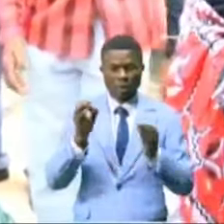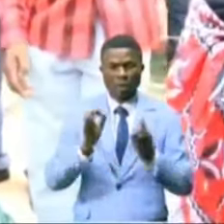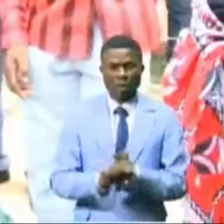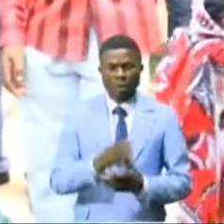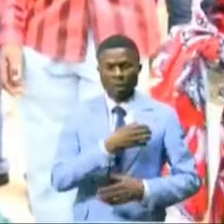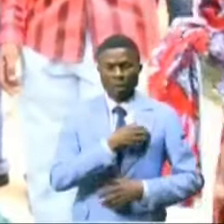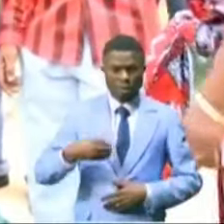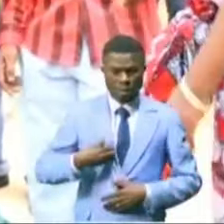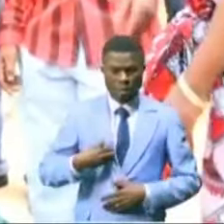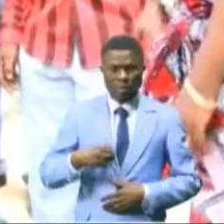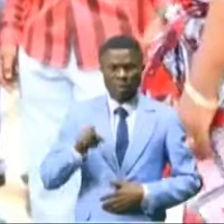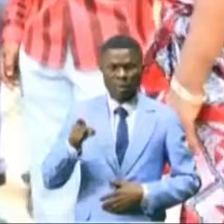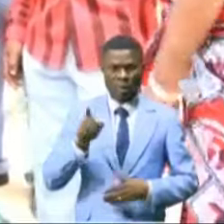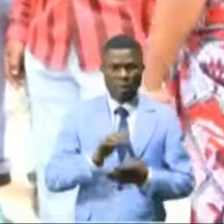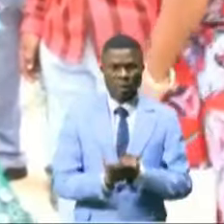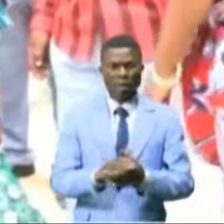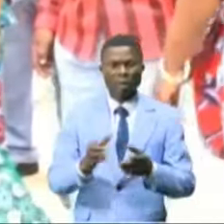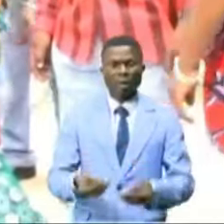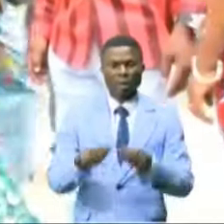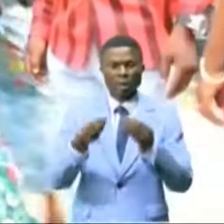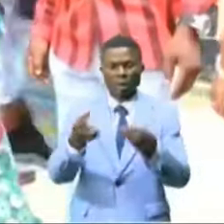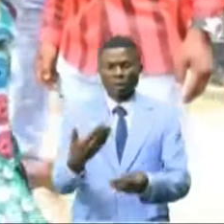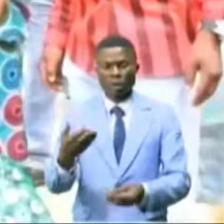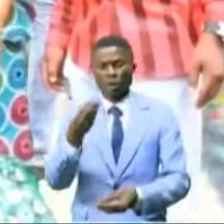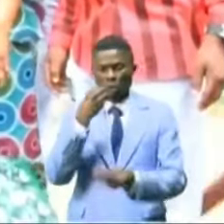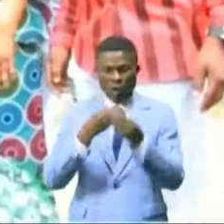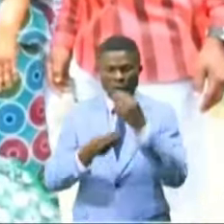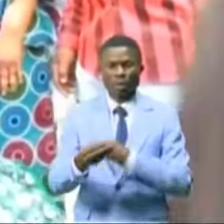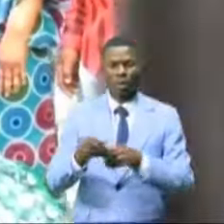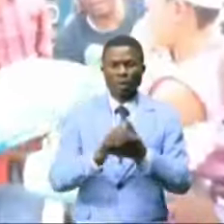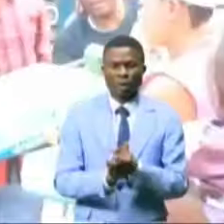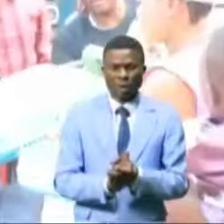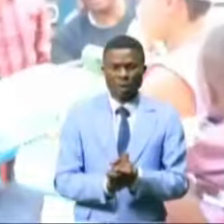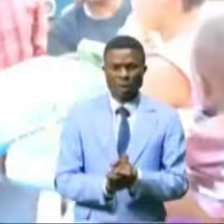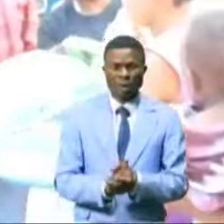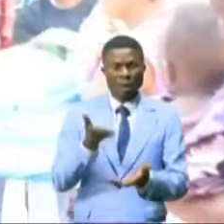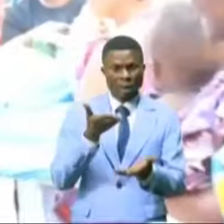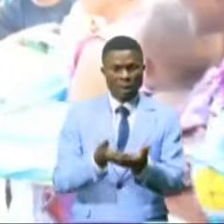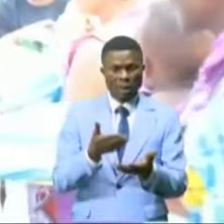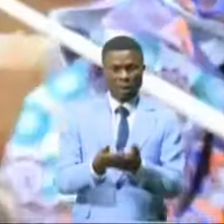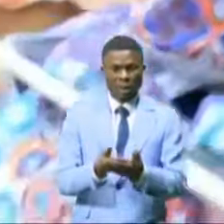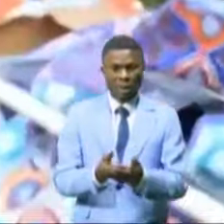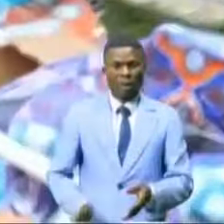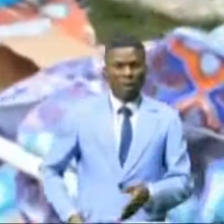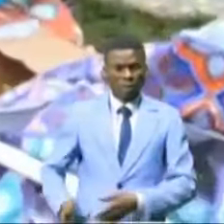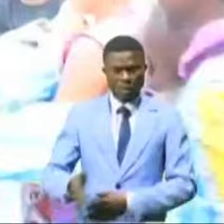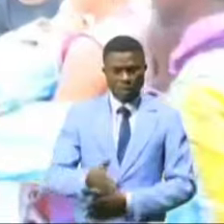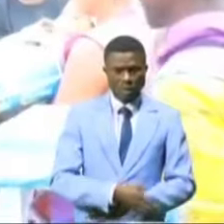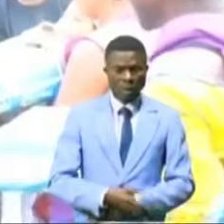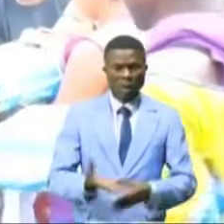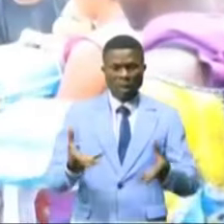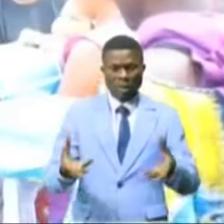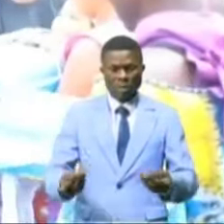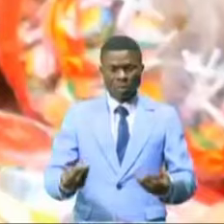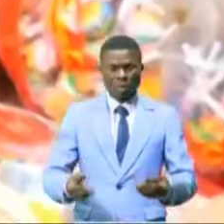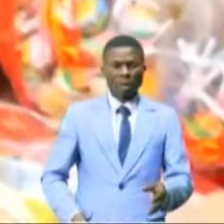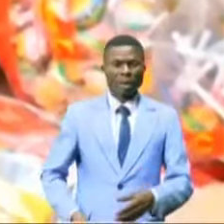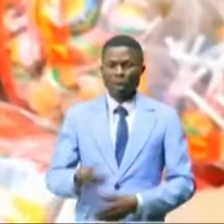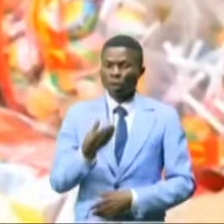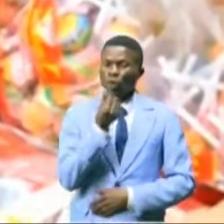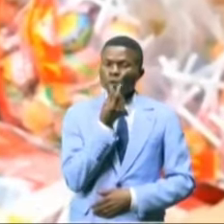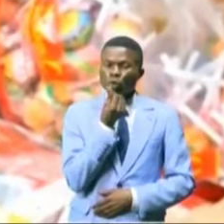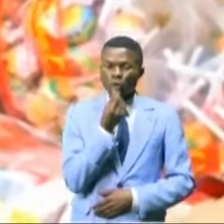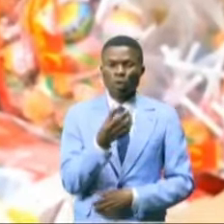Madame Edoxie Massouama les a emportées des vivres et non-vivres, composés essentiellement de vêtements, matelas, pannes, cycles